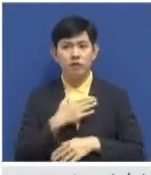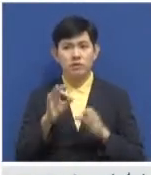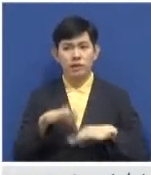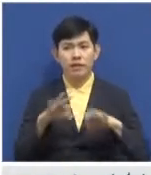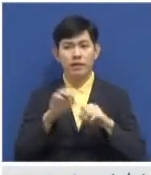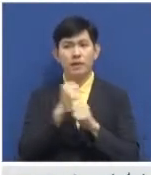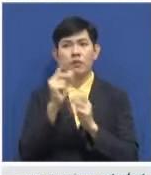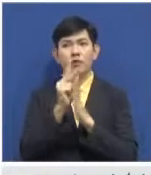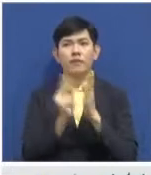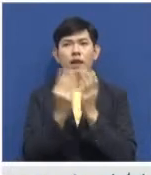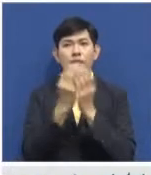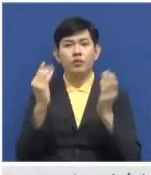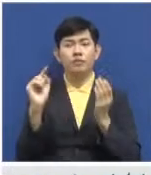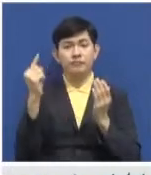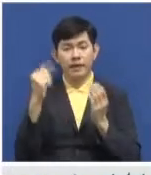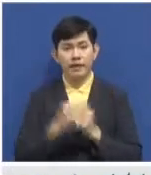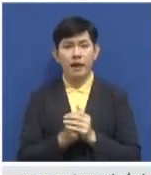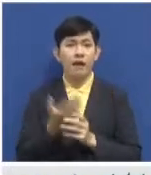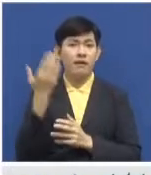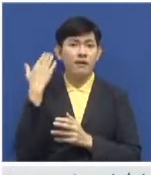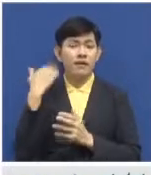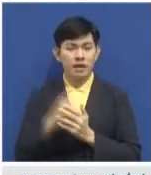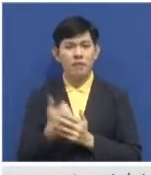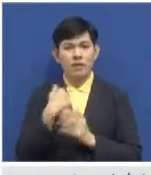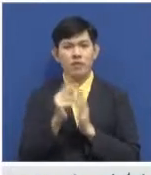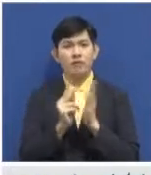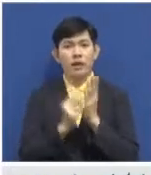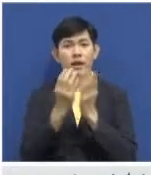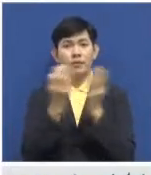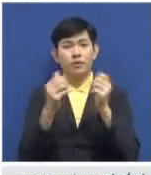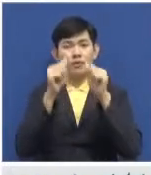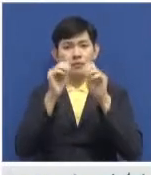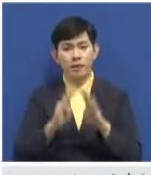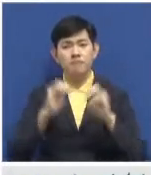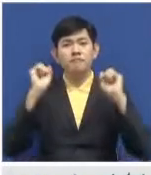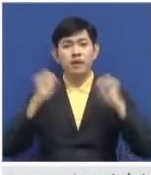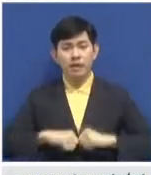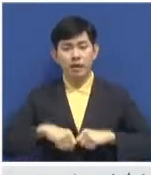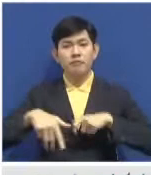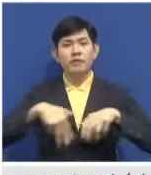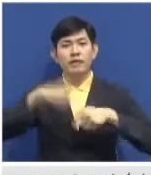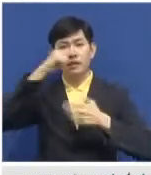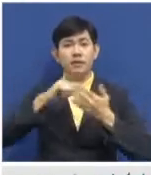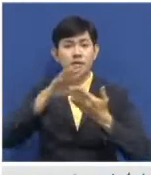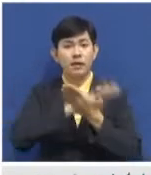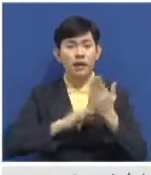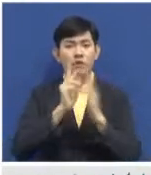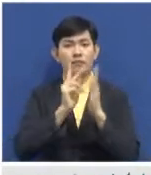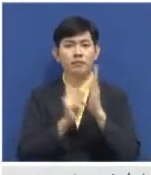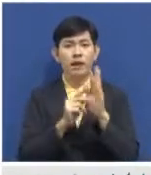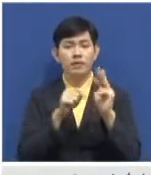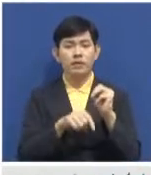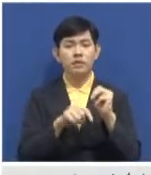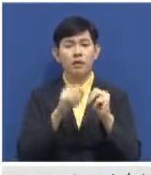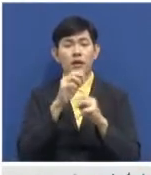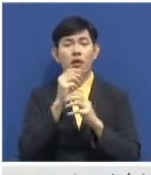ทำรัฐธรรมนูญฉบับใหม่ในอดีตที่ผ่านมาเราเคยมีรัฐธรรมนูญที่เป็นฉันทามติร่วมกันของคนทั้งประเทศไปแล้วนั่นคือรัฐธรรมนูญ40